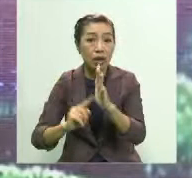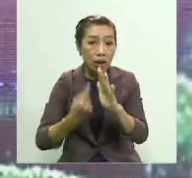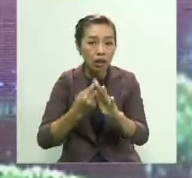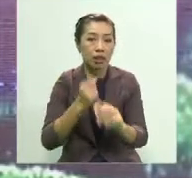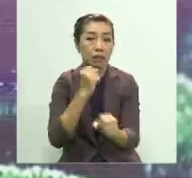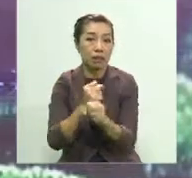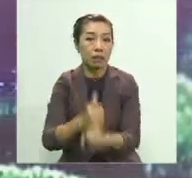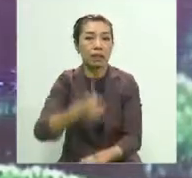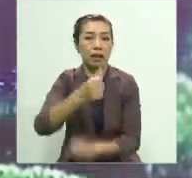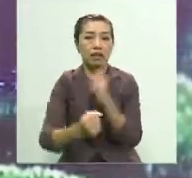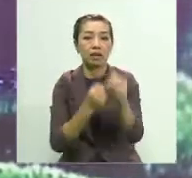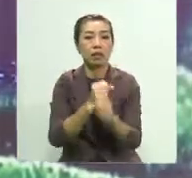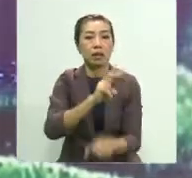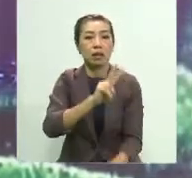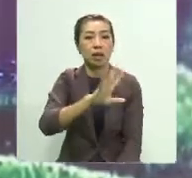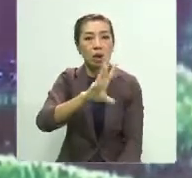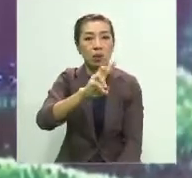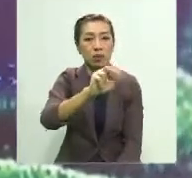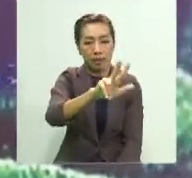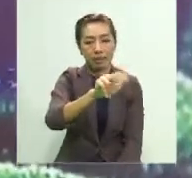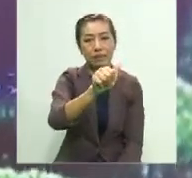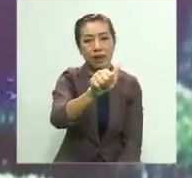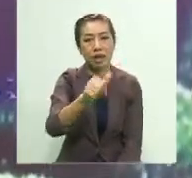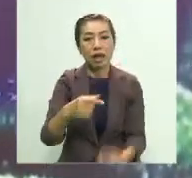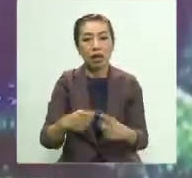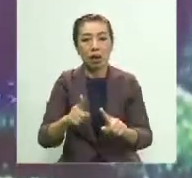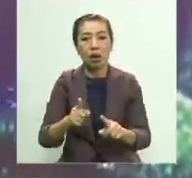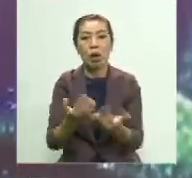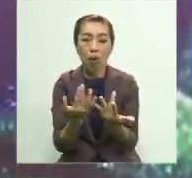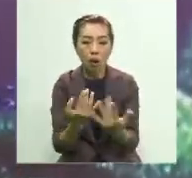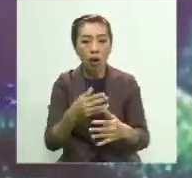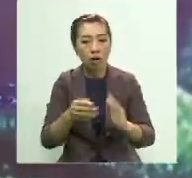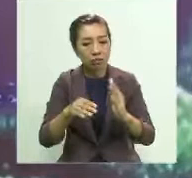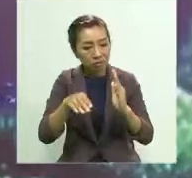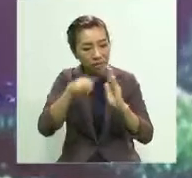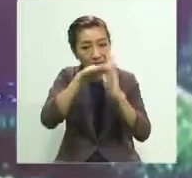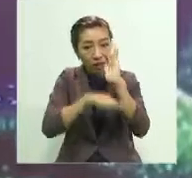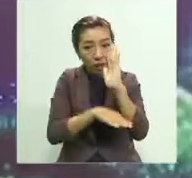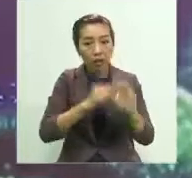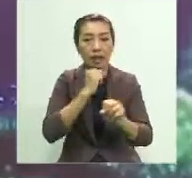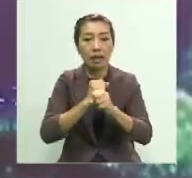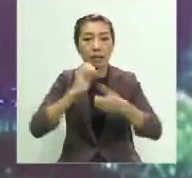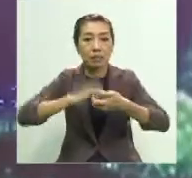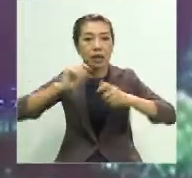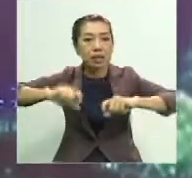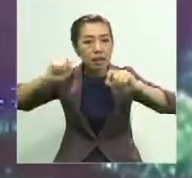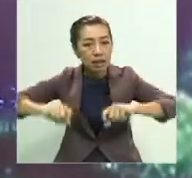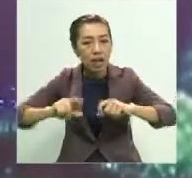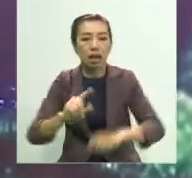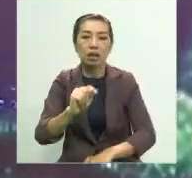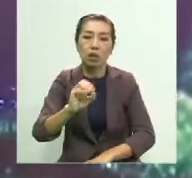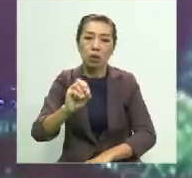ในปี63 62เป็นขั้นตอนในเรื่องของการทำ TOR ทำสัญญาต่างๆให้เรียบร้อยนะครับการ